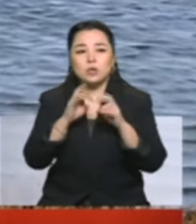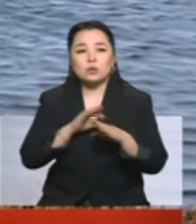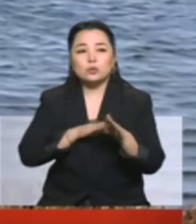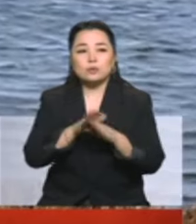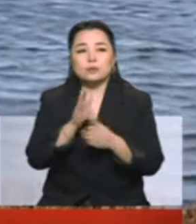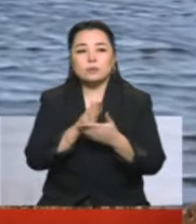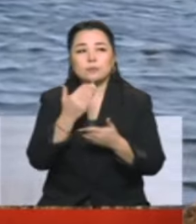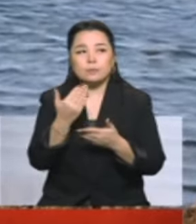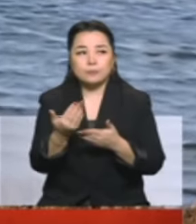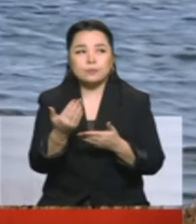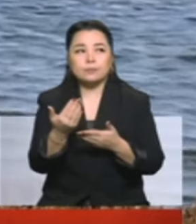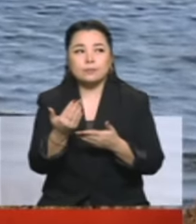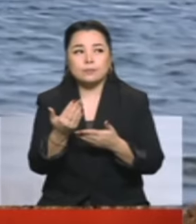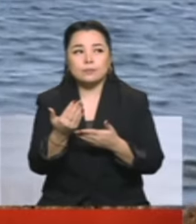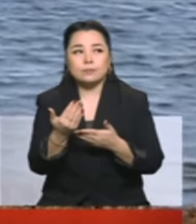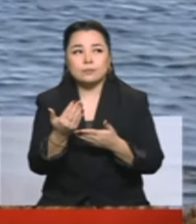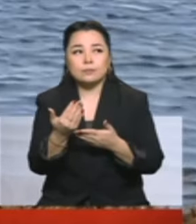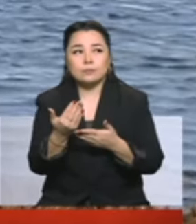жүргізуге